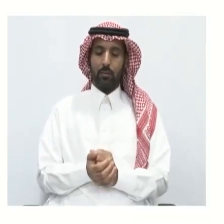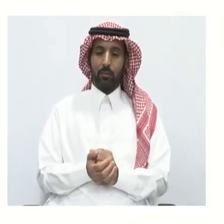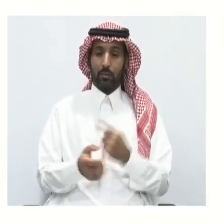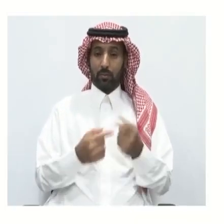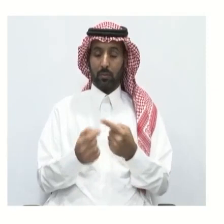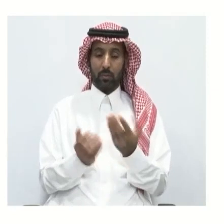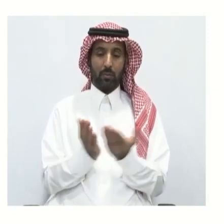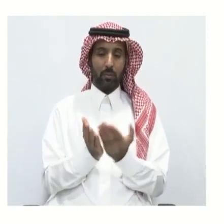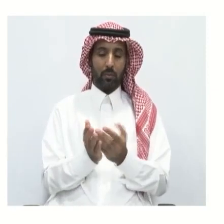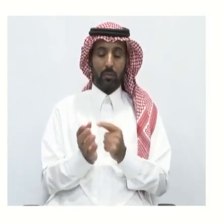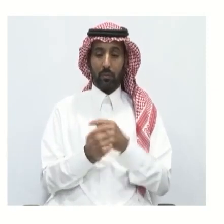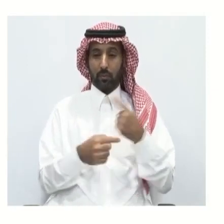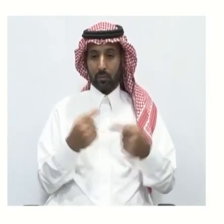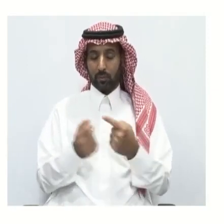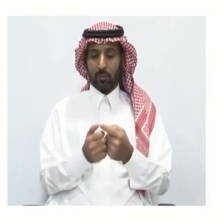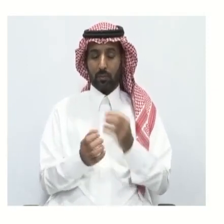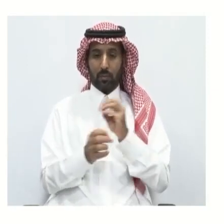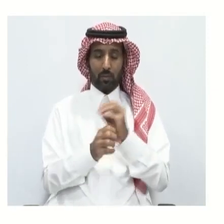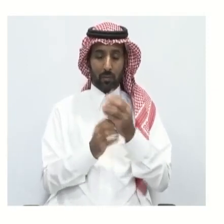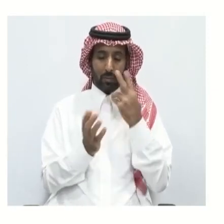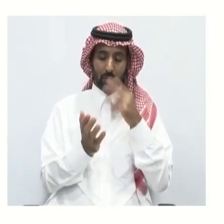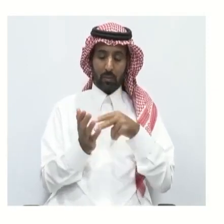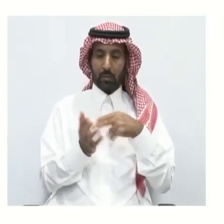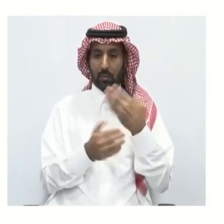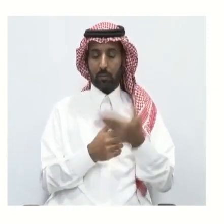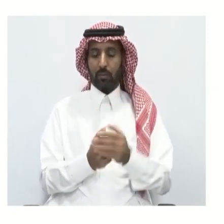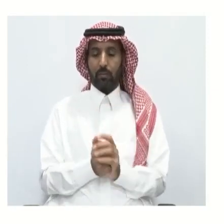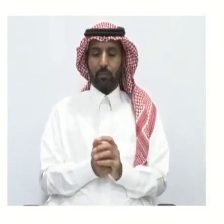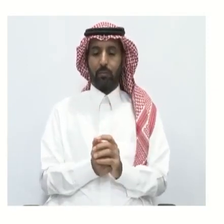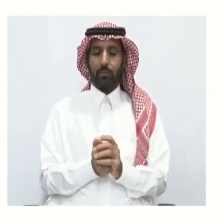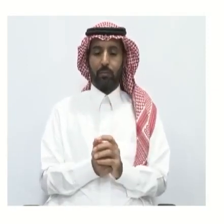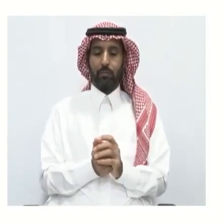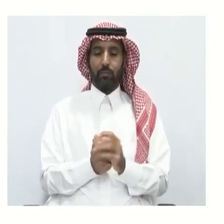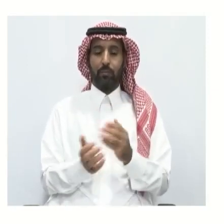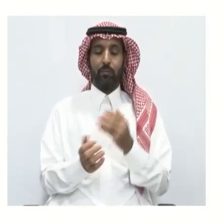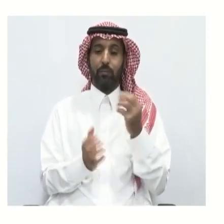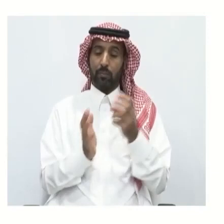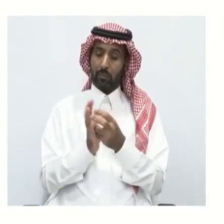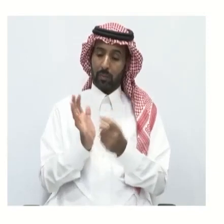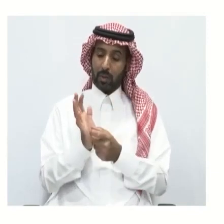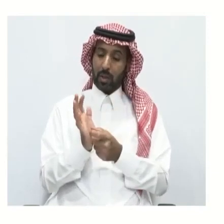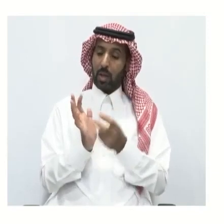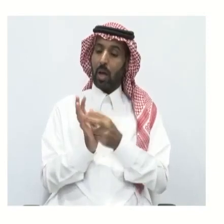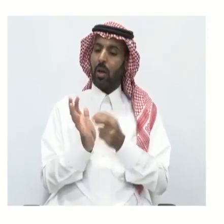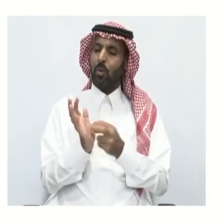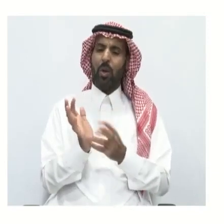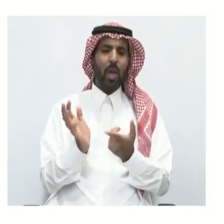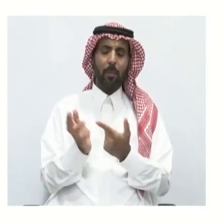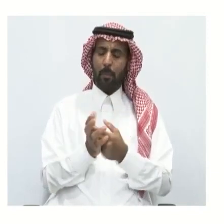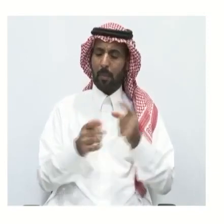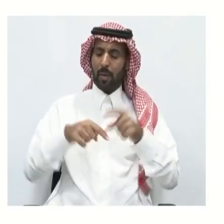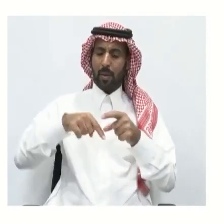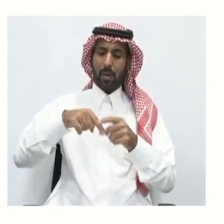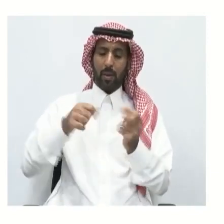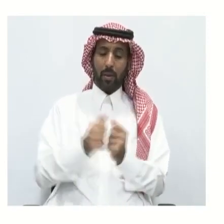سنتعلم اليوم مراجعه المردود النظري والمردود الفعلي مراجعه قانون نسبه المردود المئويه